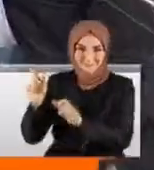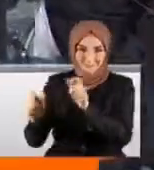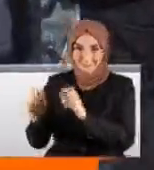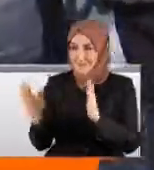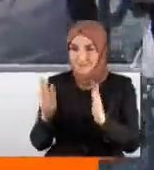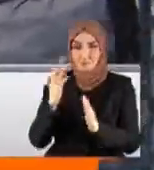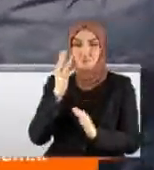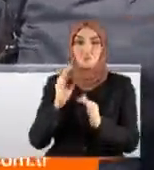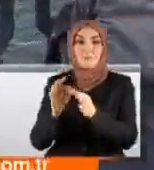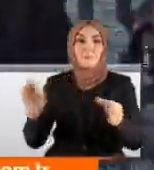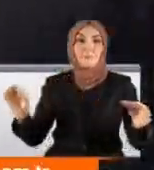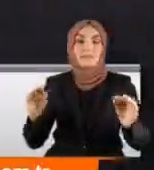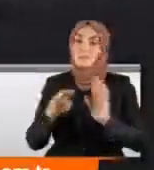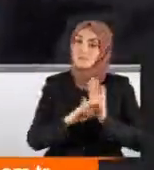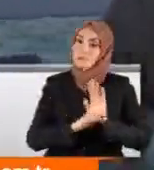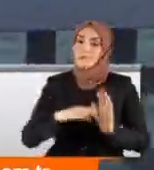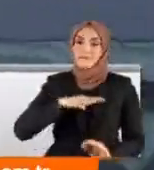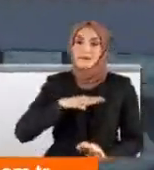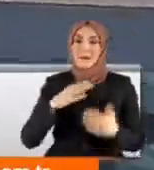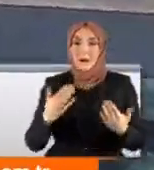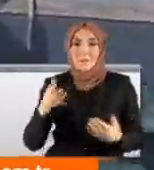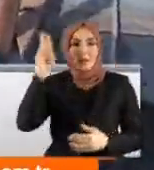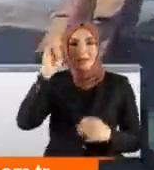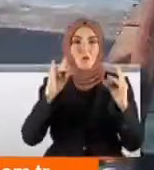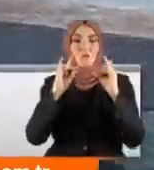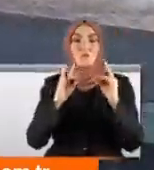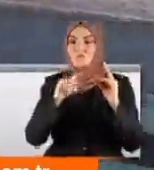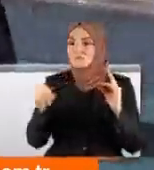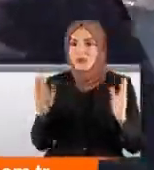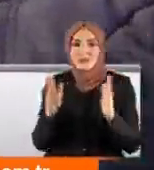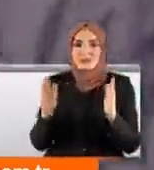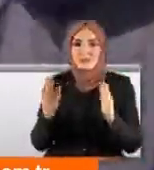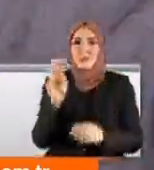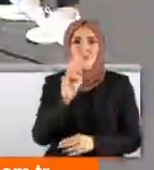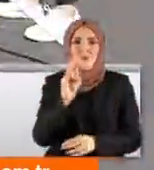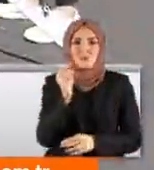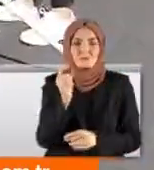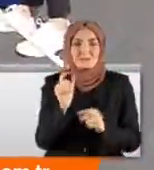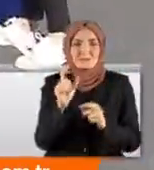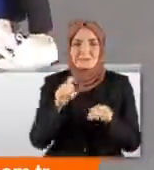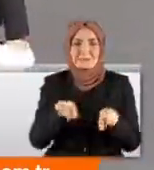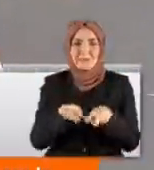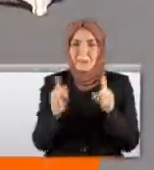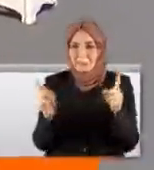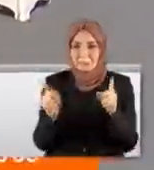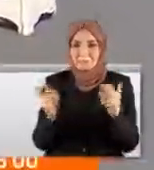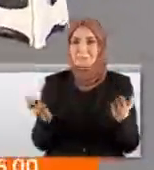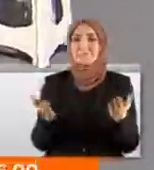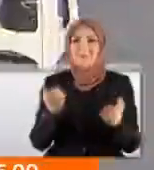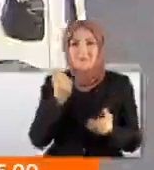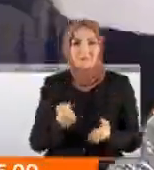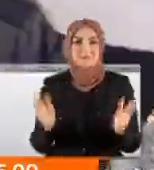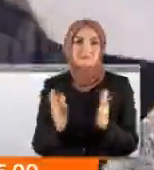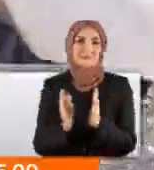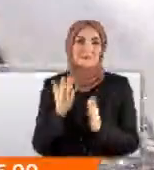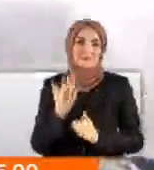ama burada yani Galata Köprüsü'nde kimileri arasında 30 santim bile yok belki de. Aynen, yoğunlaştı çünkü insanlar